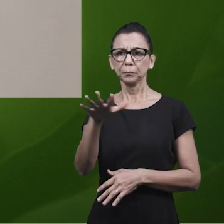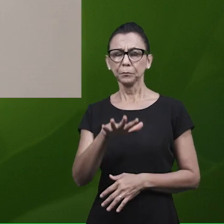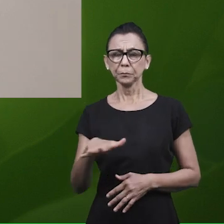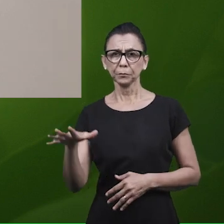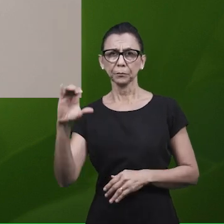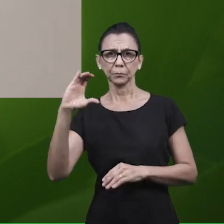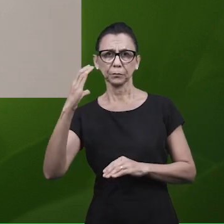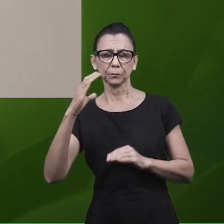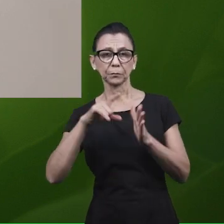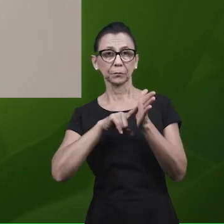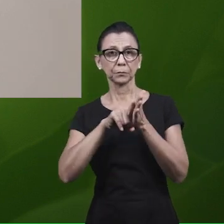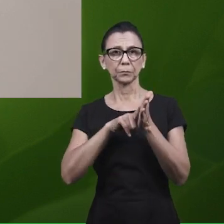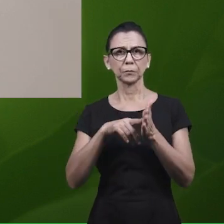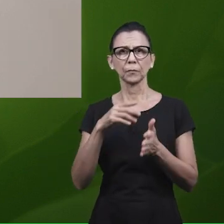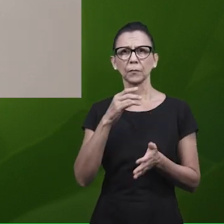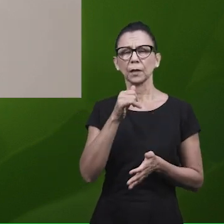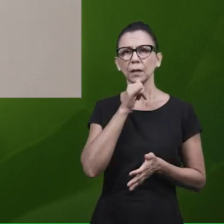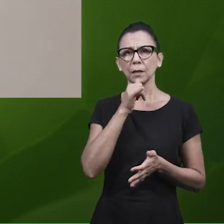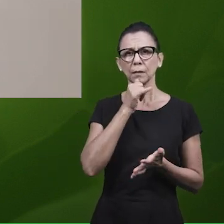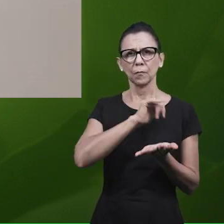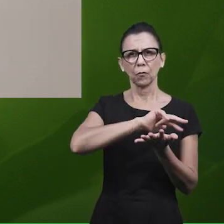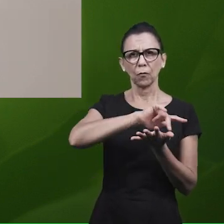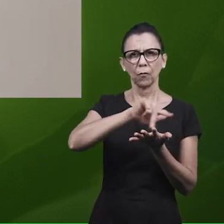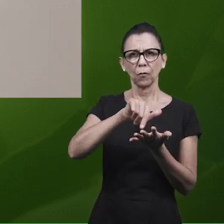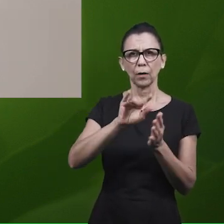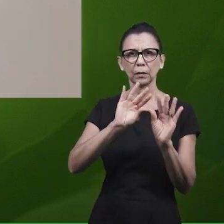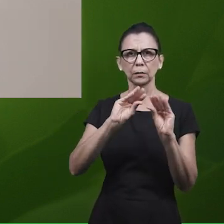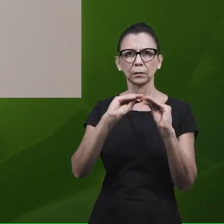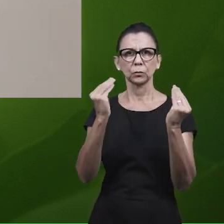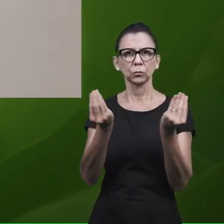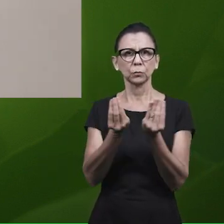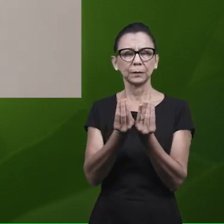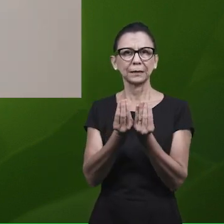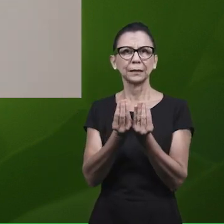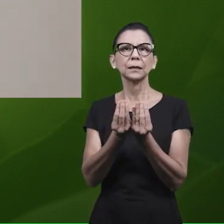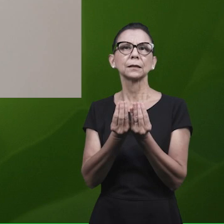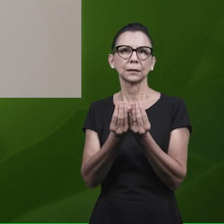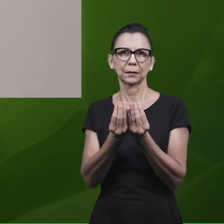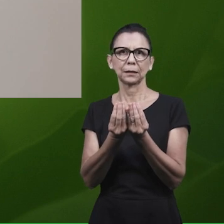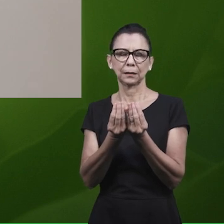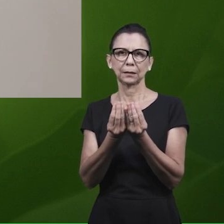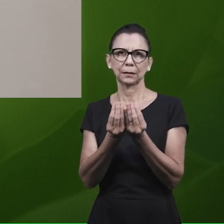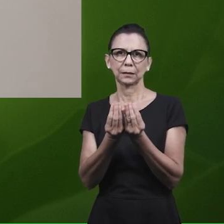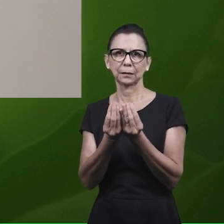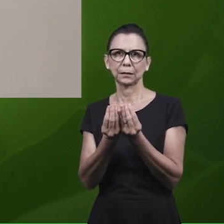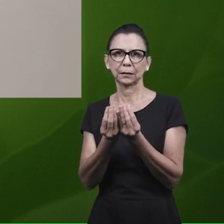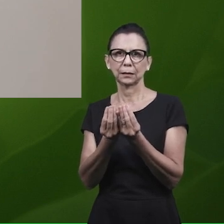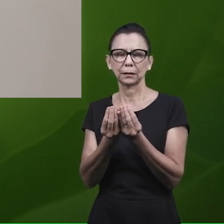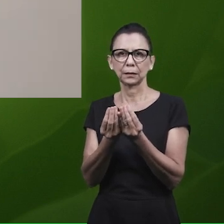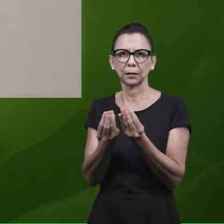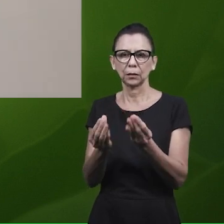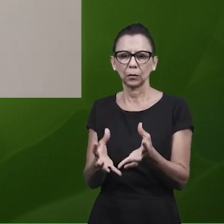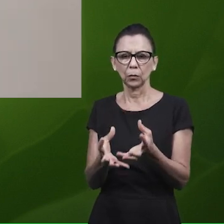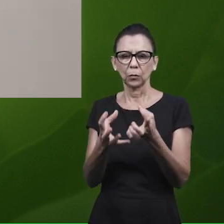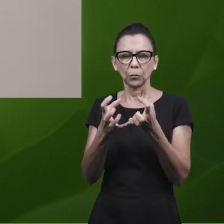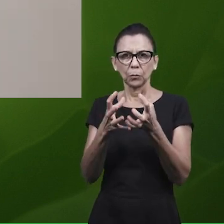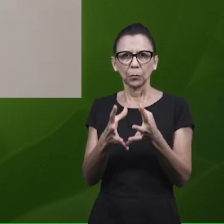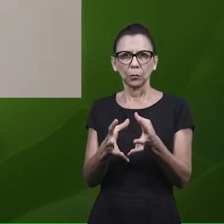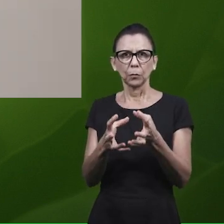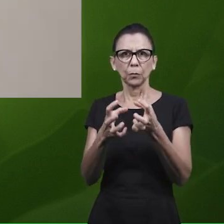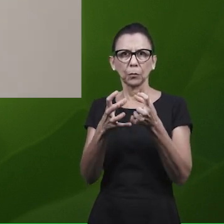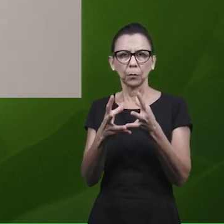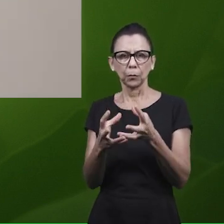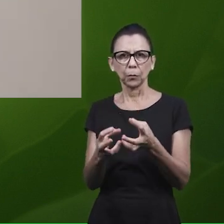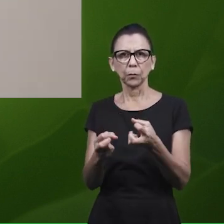Dans le champ de la science, nous avons des exemples de plusieurs substances qui agissent comme médiateurs, c'est-à-dire